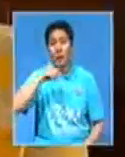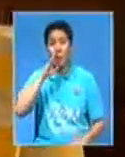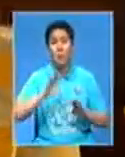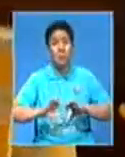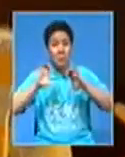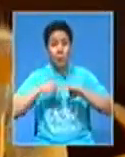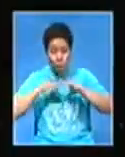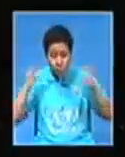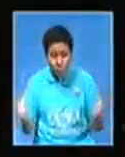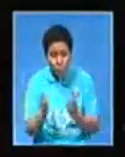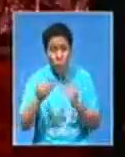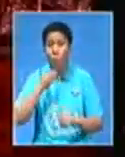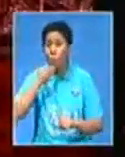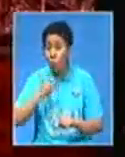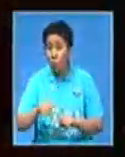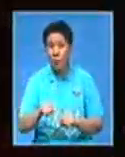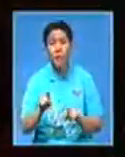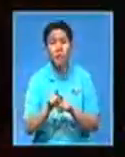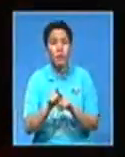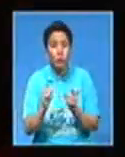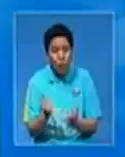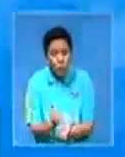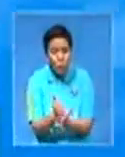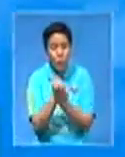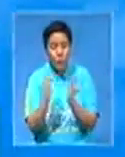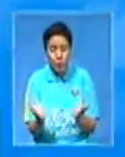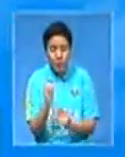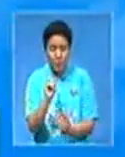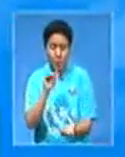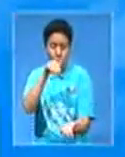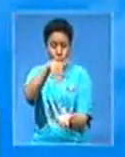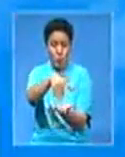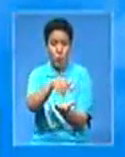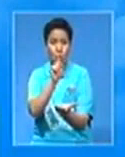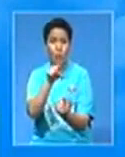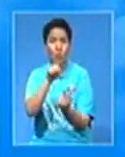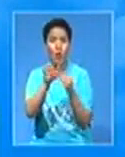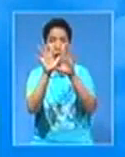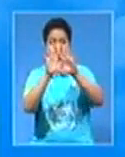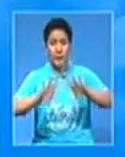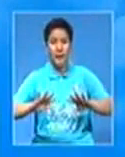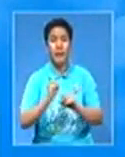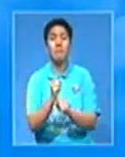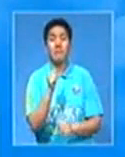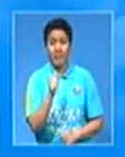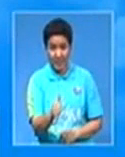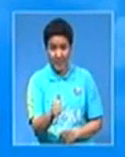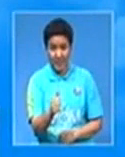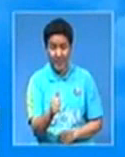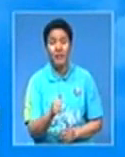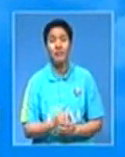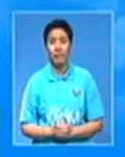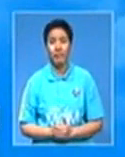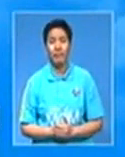ย่างต่อเนื่องและยั่งยืนก็จะสามารถผลักดันให้เราเป็นศูนย์กลางในอาเซียนได้เช่นกันนะครับในช่วงที่ผ่านมานั้นในการจั